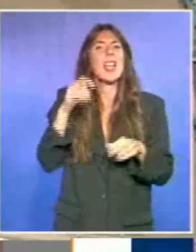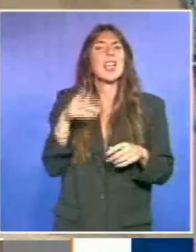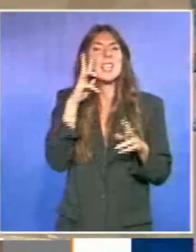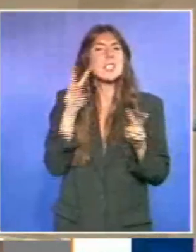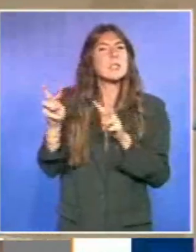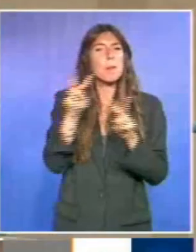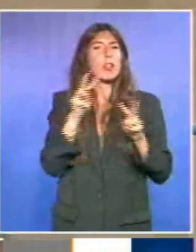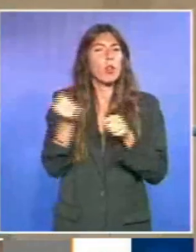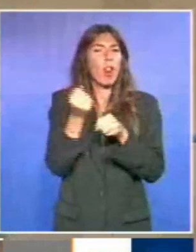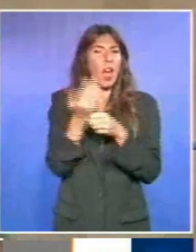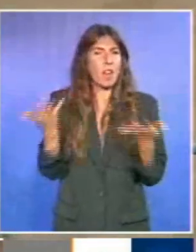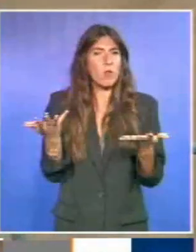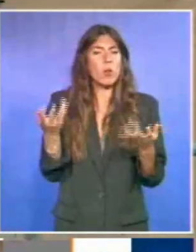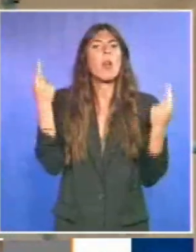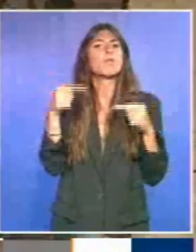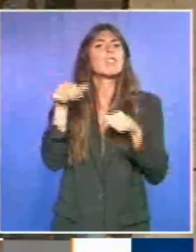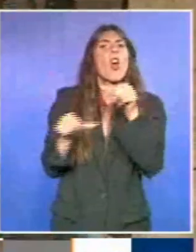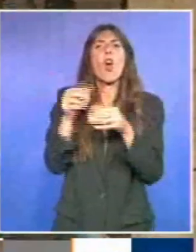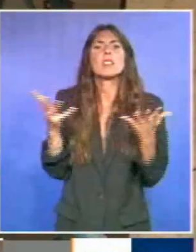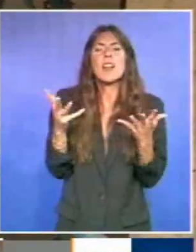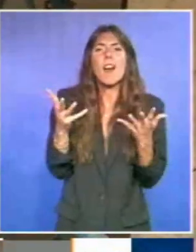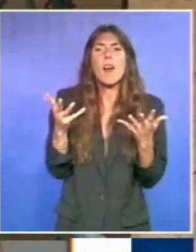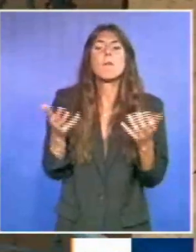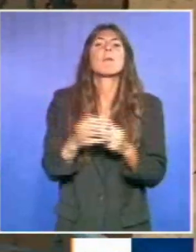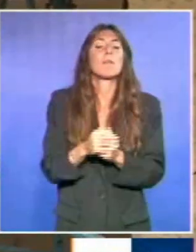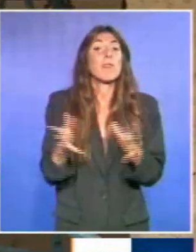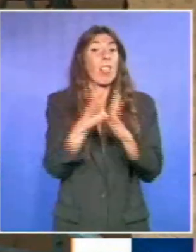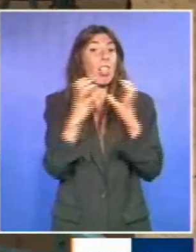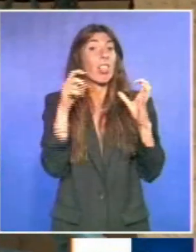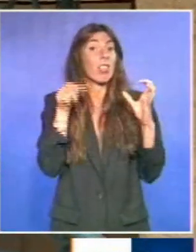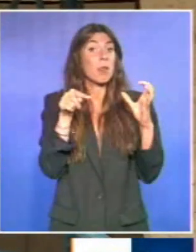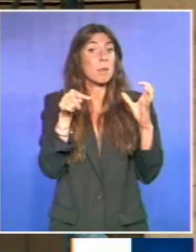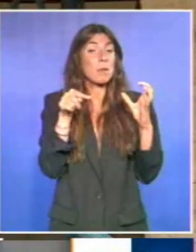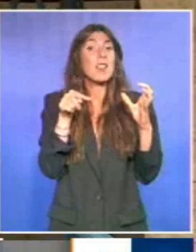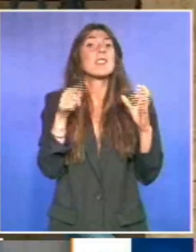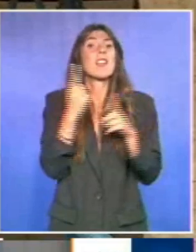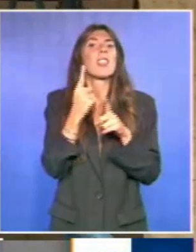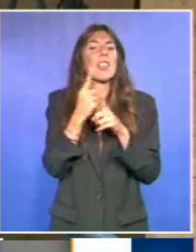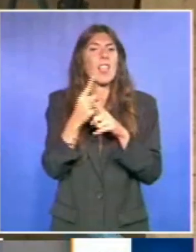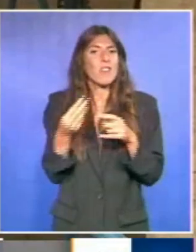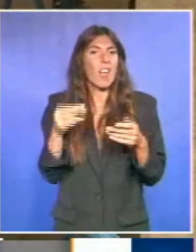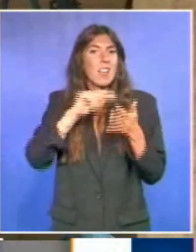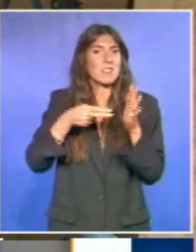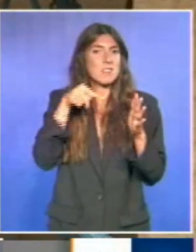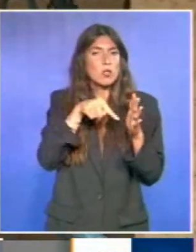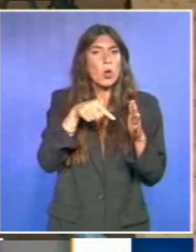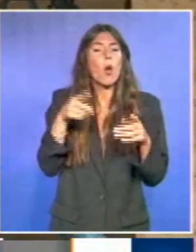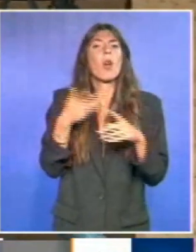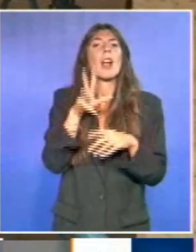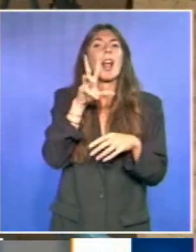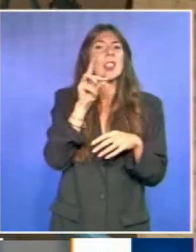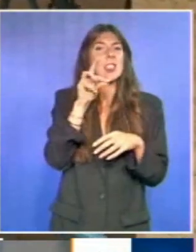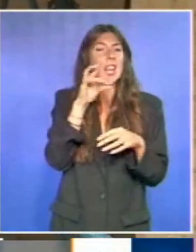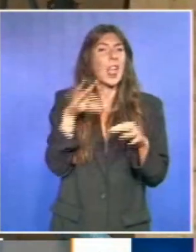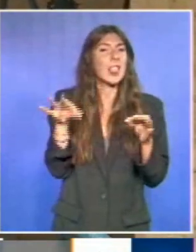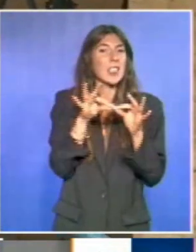lavoro ma cosa cambia per le imprese le imprese si dovranno registrare e acquisiranno i primi 30 punti 30 crediti